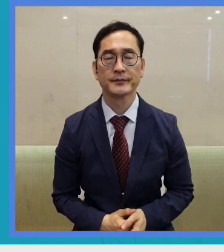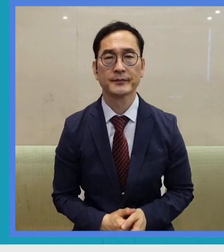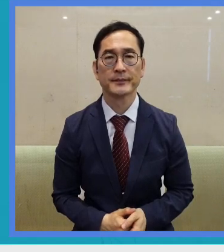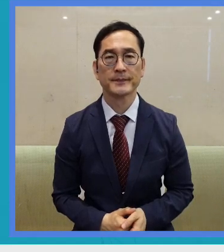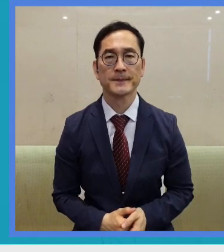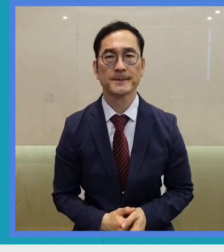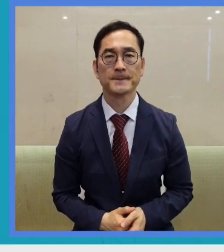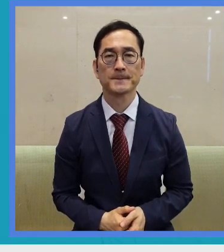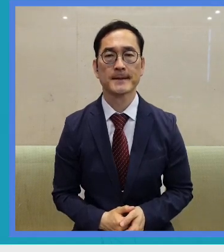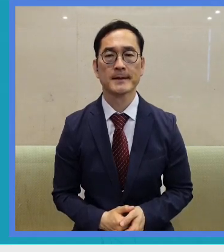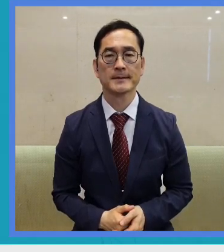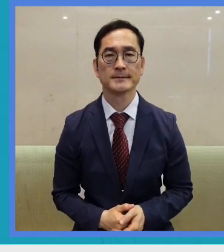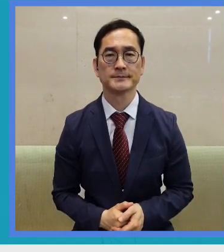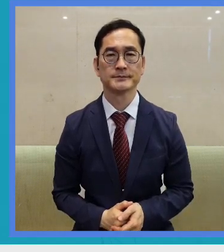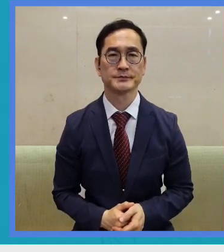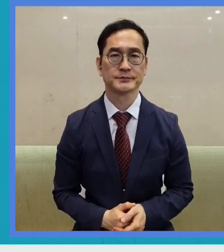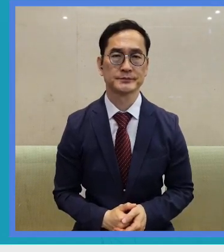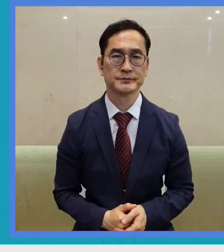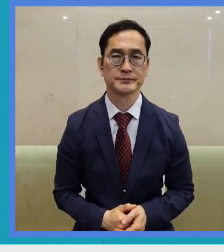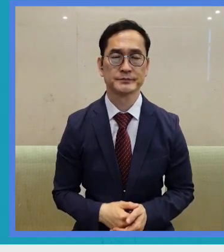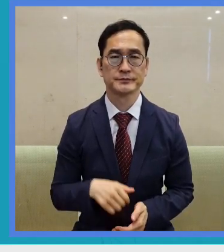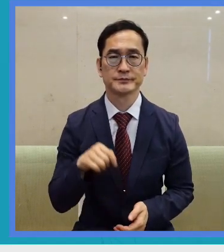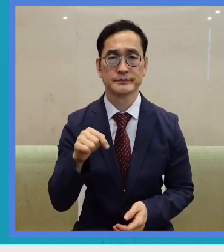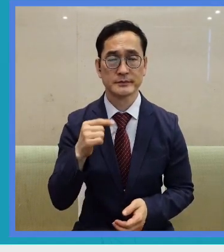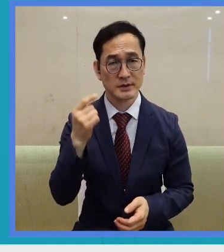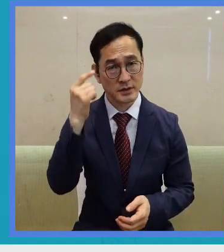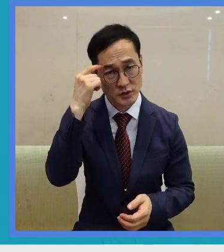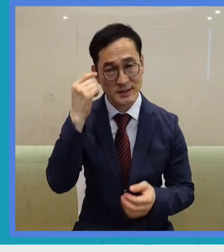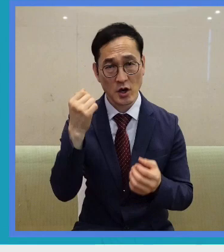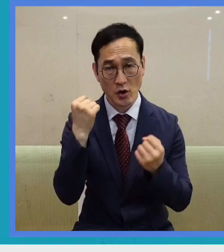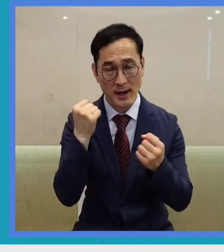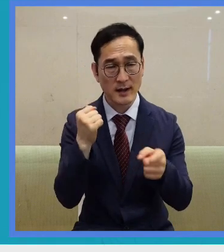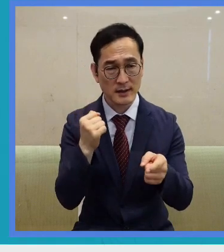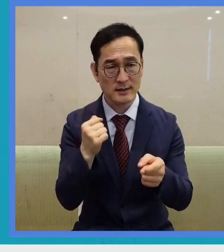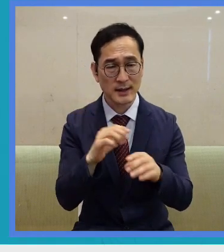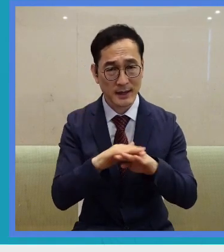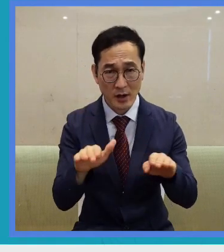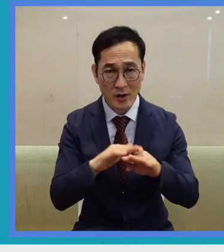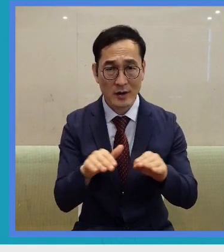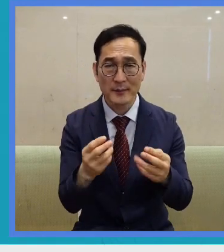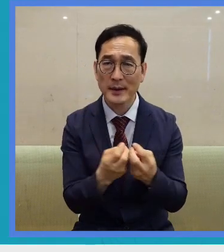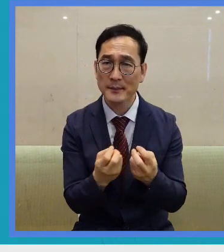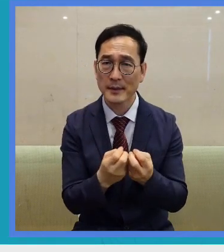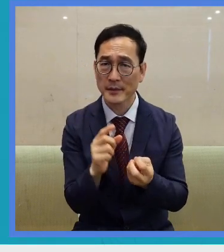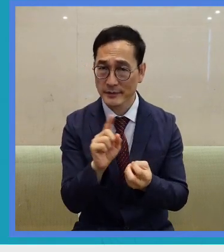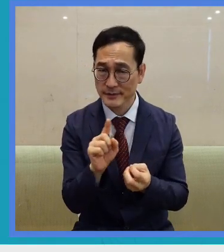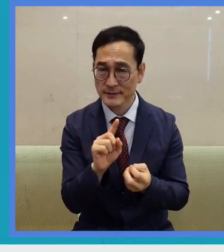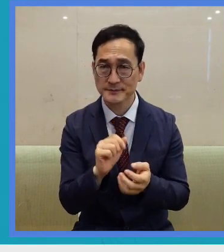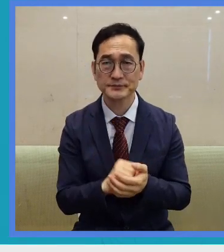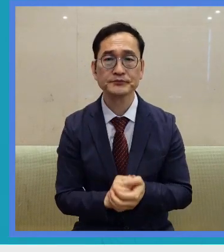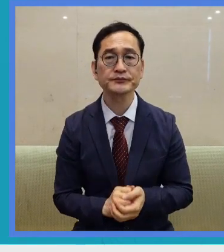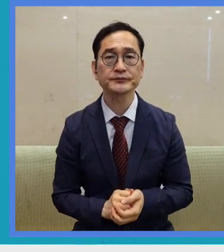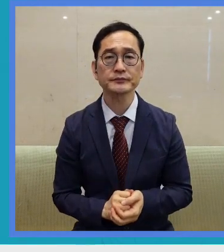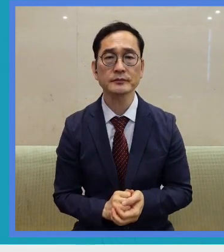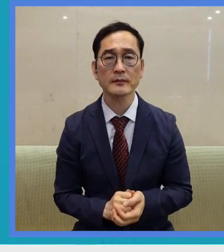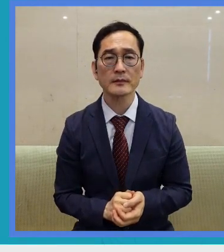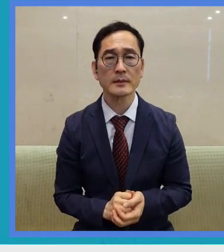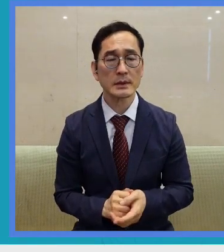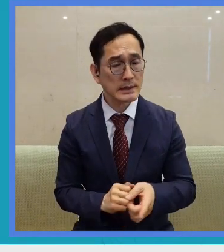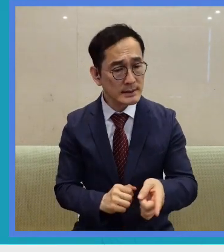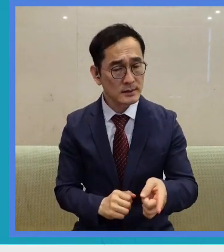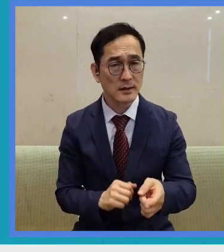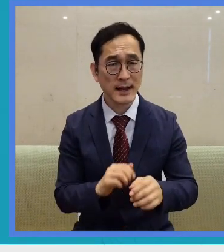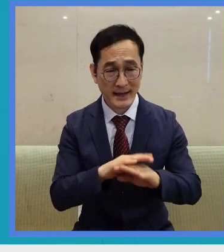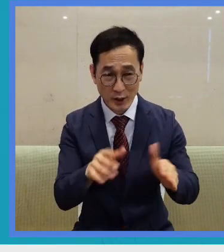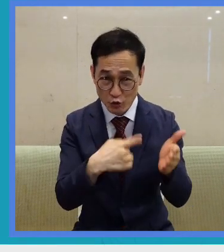시기에 소아청소년 정신건강 개입 방법에 대해서 간단히 말씀을 드리도록 하겠습니다. 제가 처음에 말씀드렸듯이 개입은 사실은